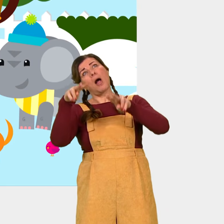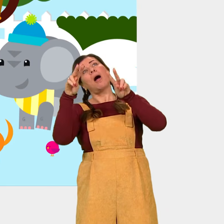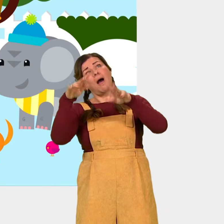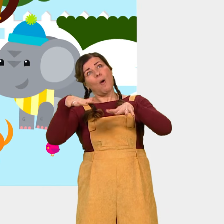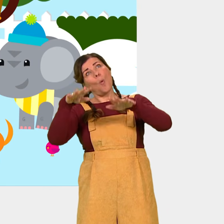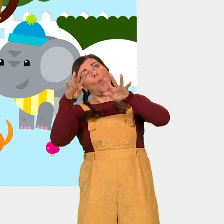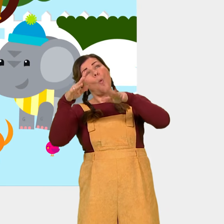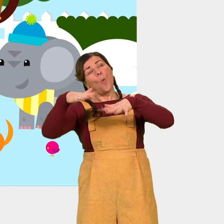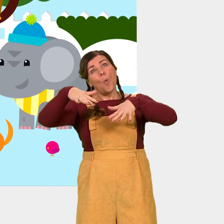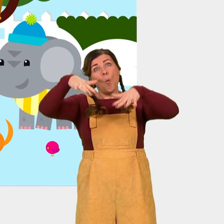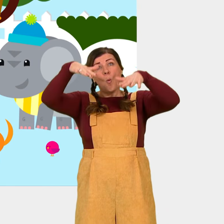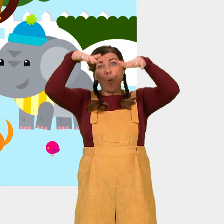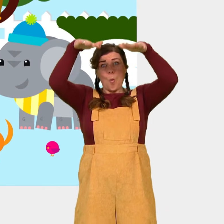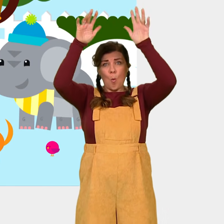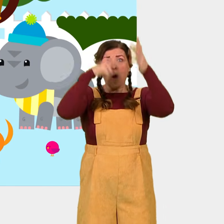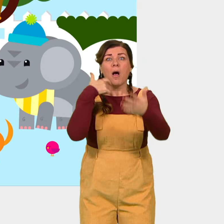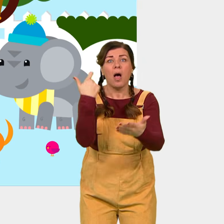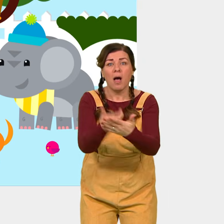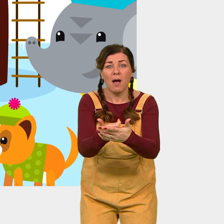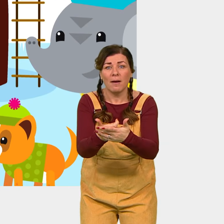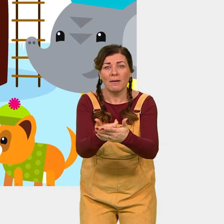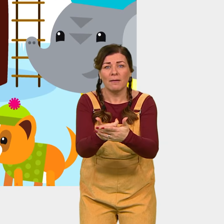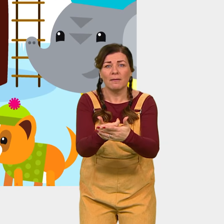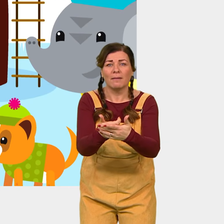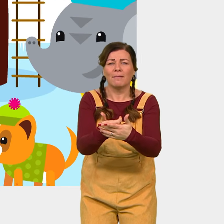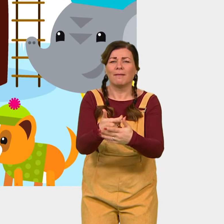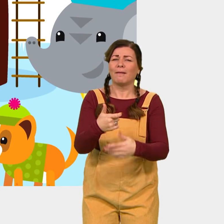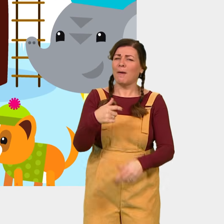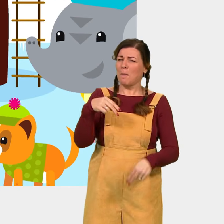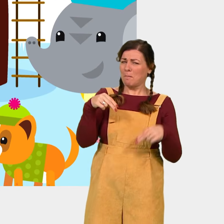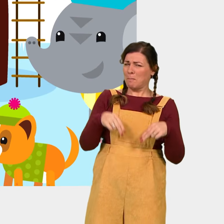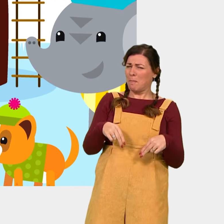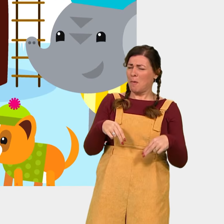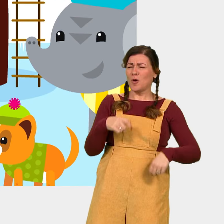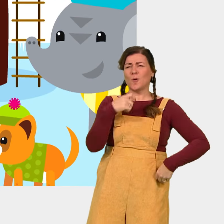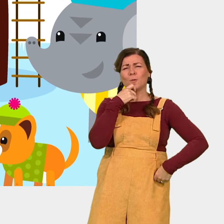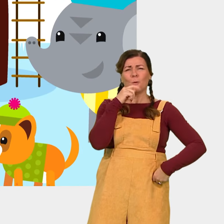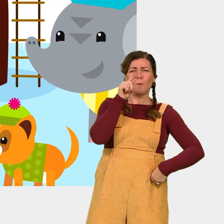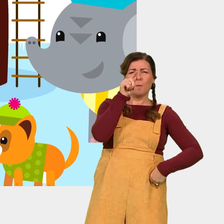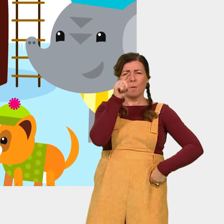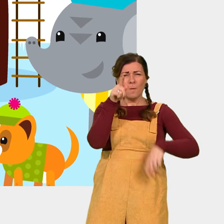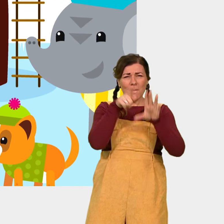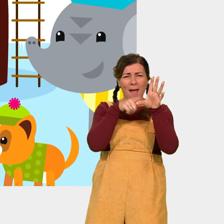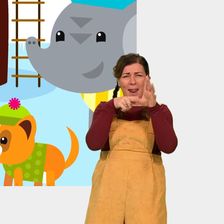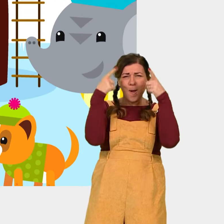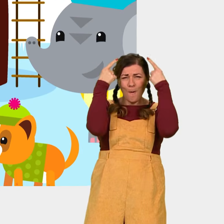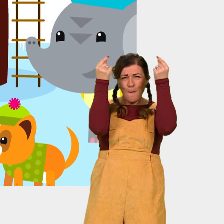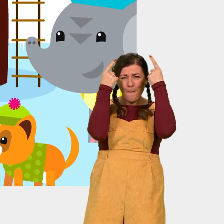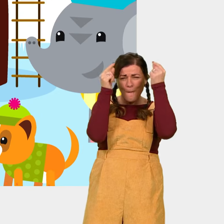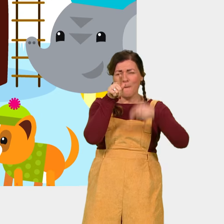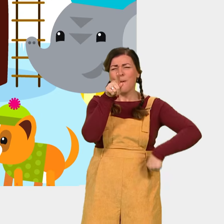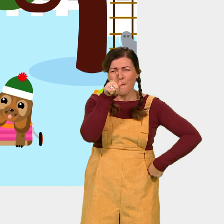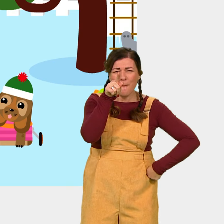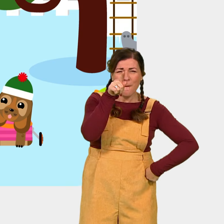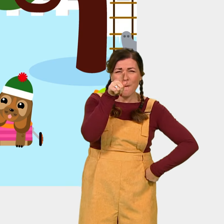syllu'n geg agored, sylwodd bolgi ar ddarnau bach melyn yn dod i'r golwg o dan yr eira